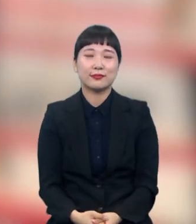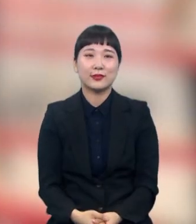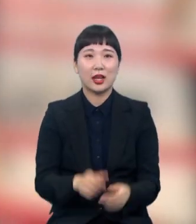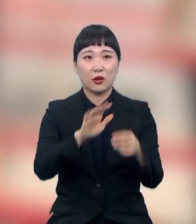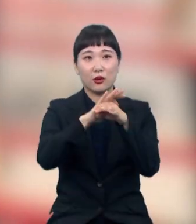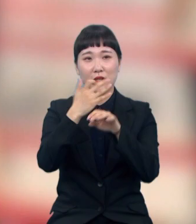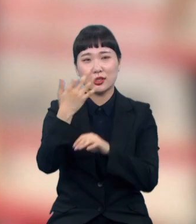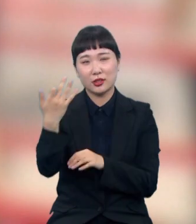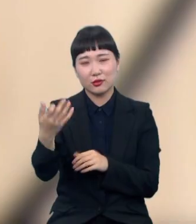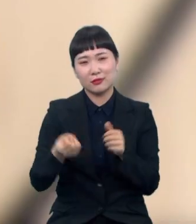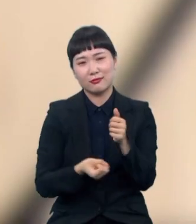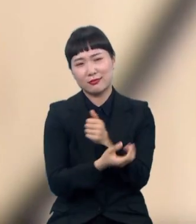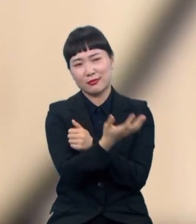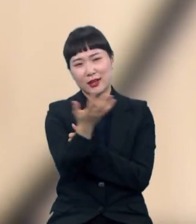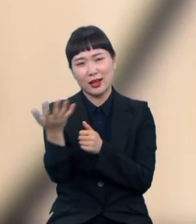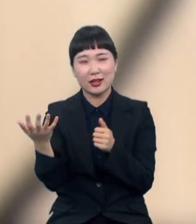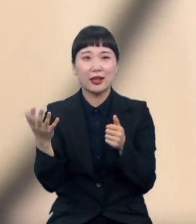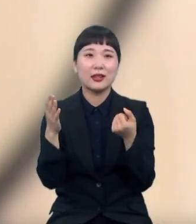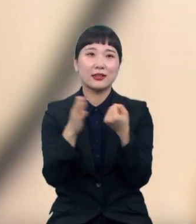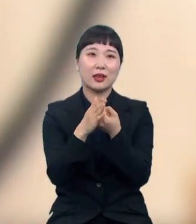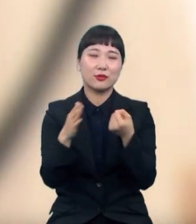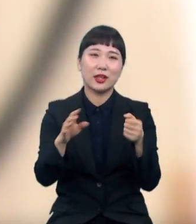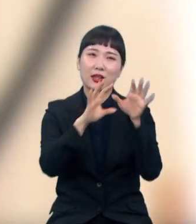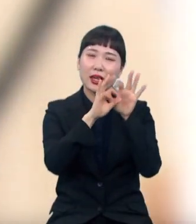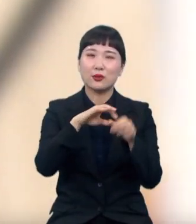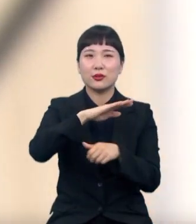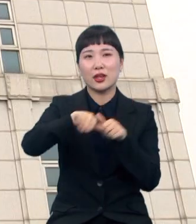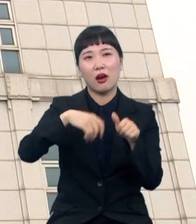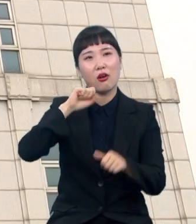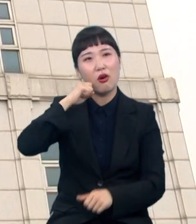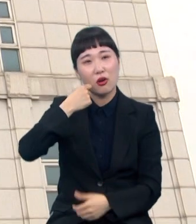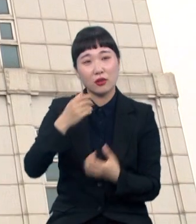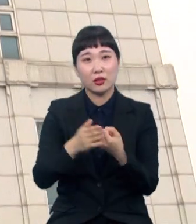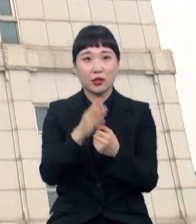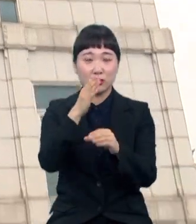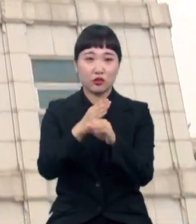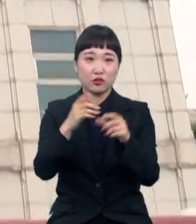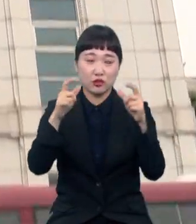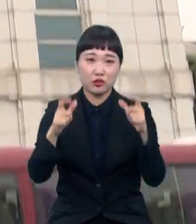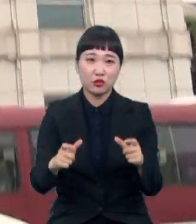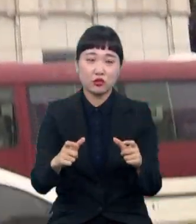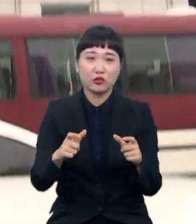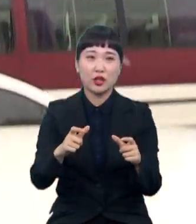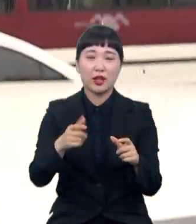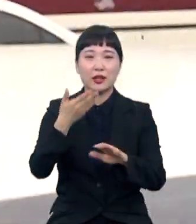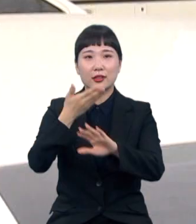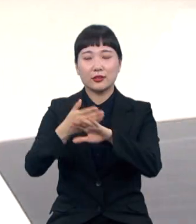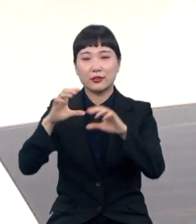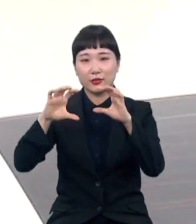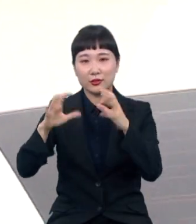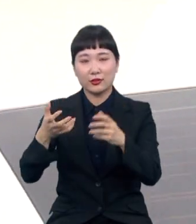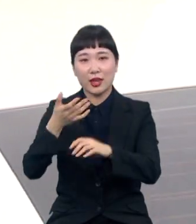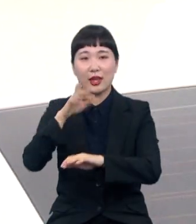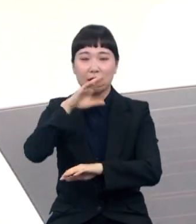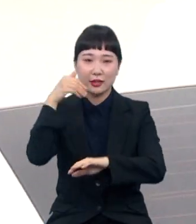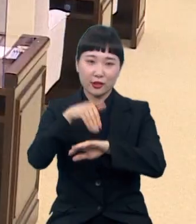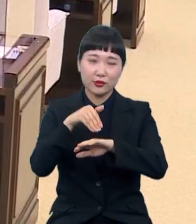코로나19 여파가 여전한 가운데 중구의회가 올해 구의원 국외 연수비 전액을